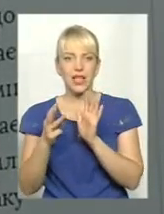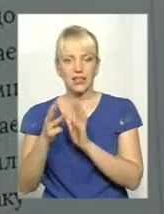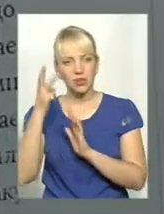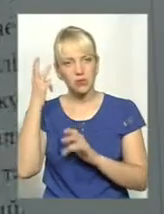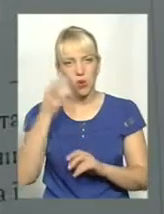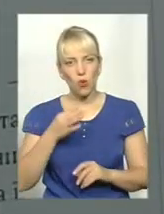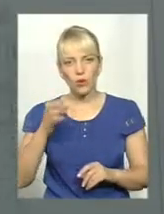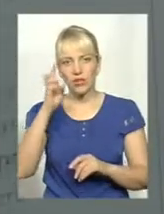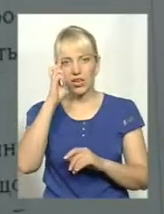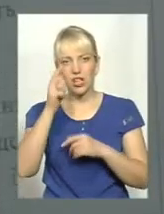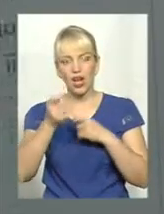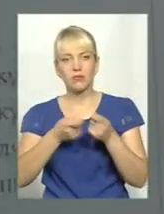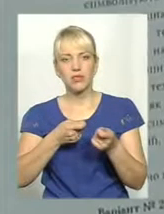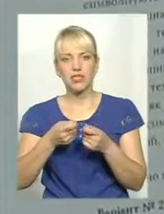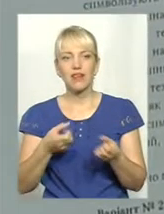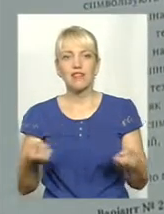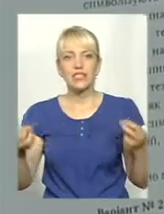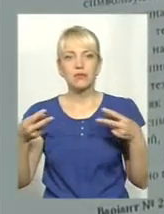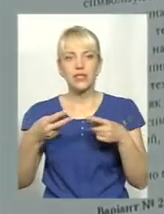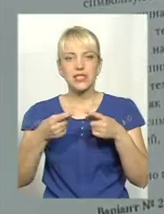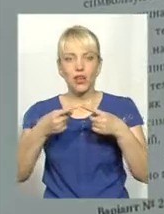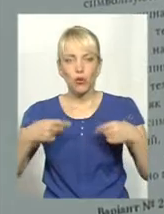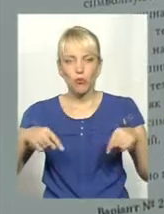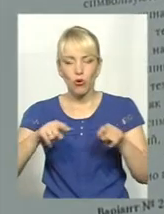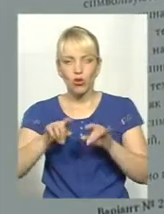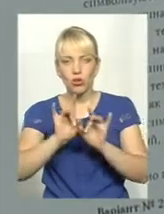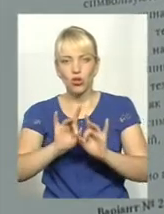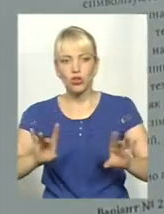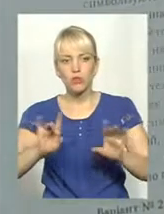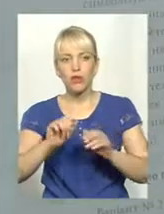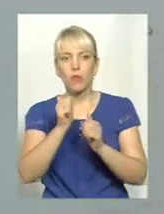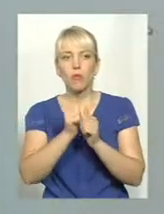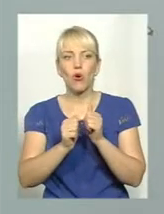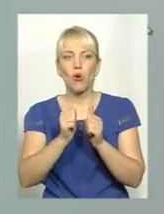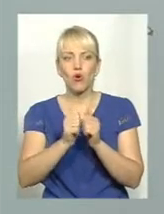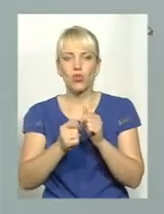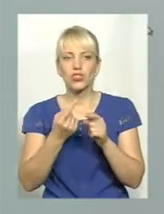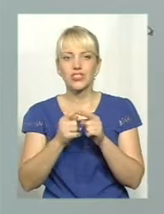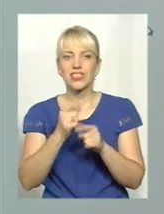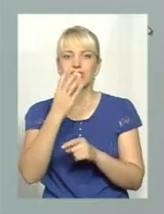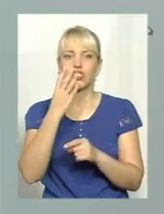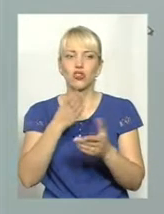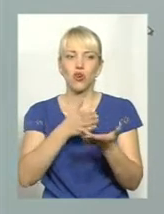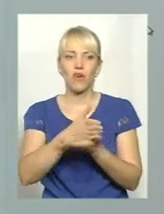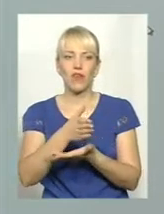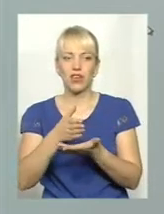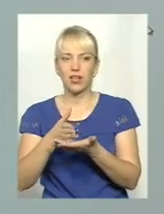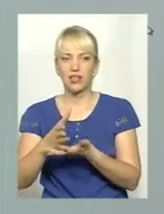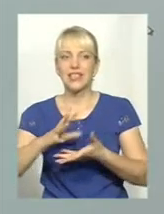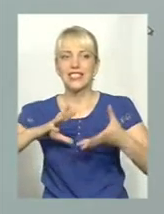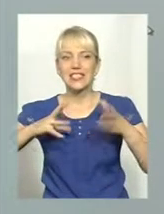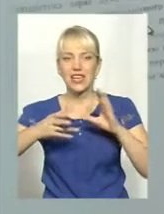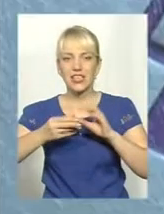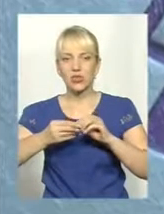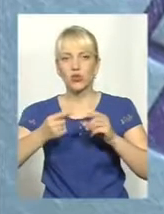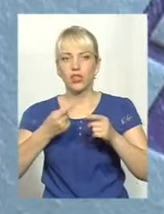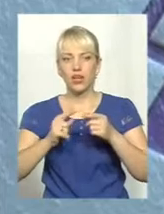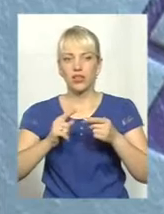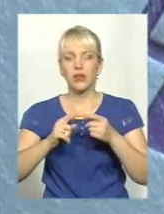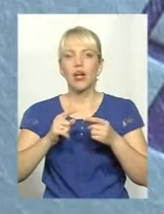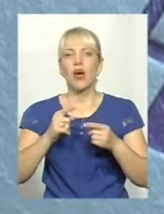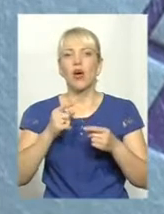офіційну сторінку Хмельницької обласної державної адміністрації та обрати той варіант, який вам найбільше до